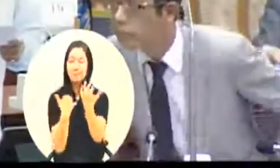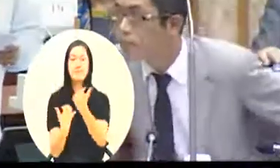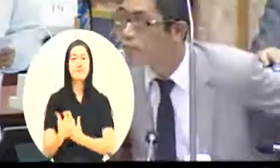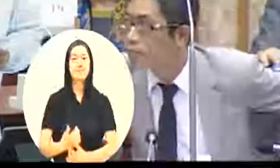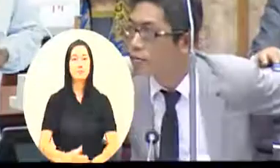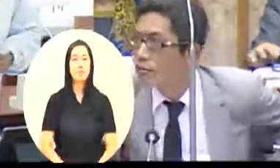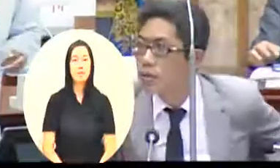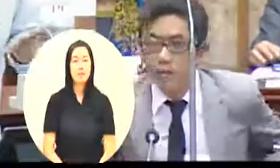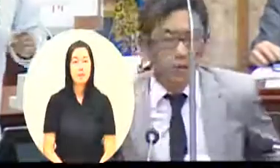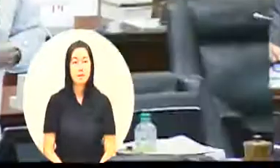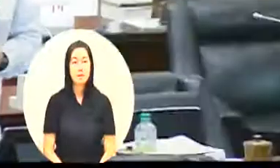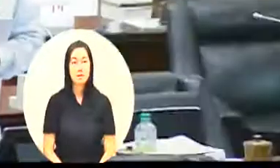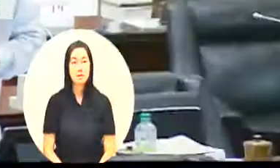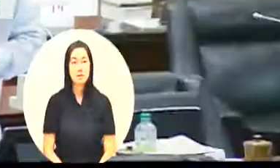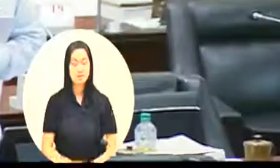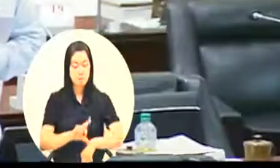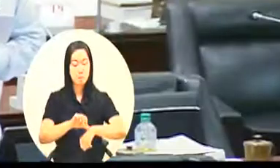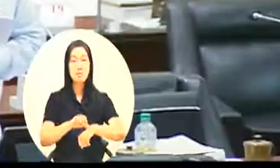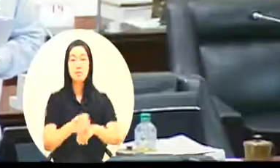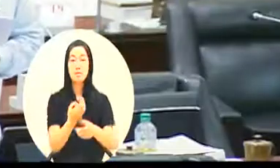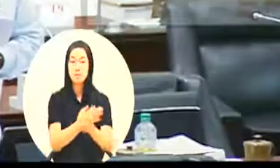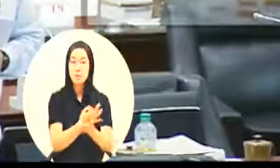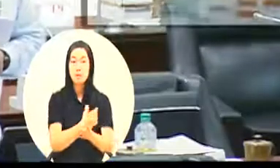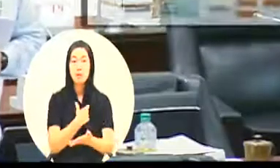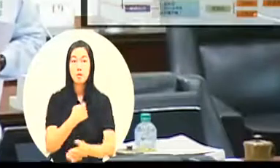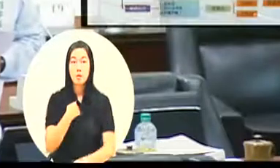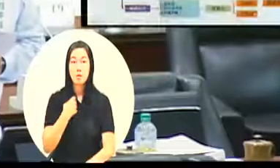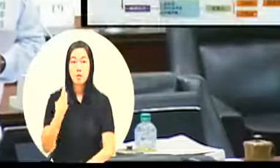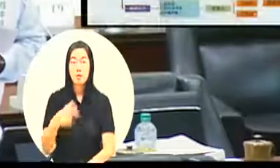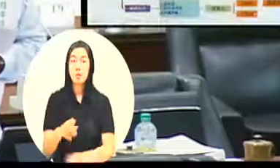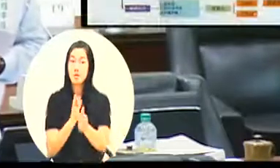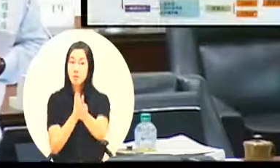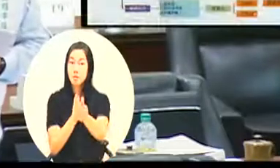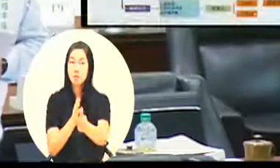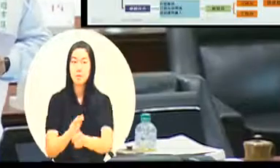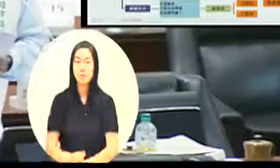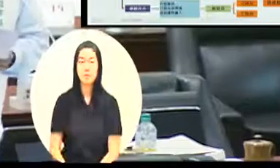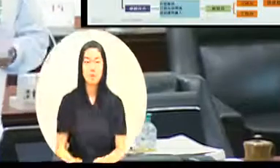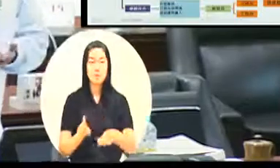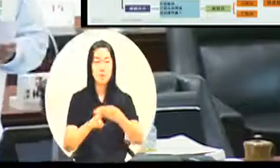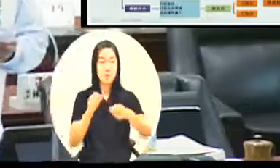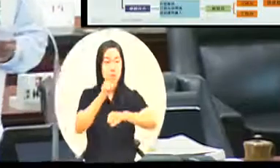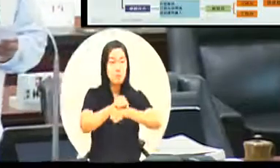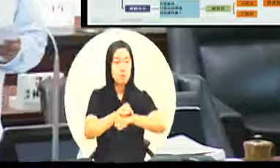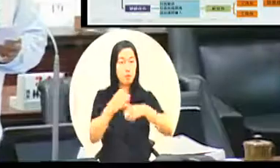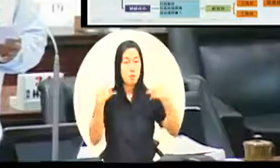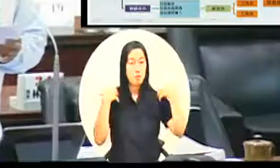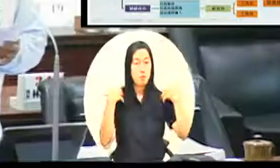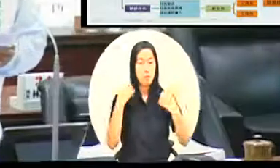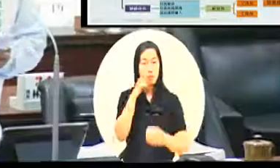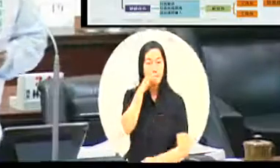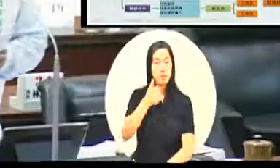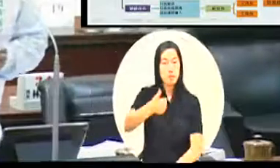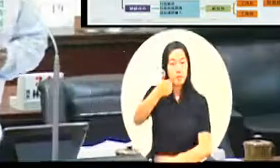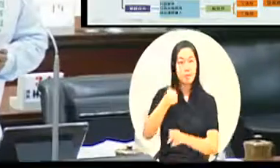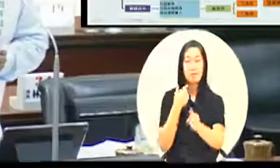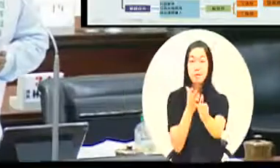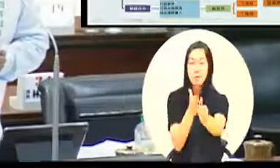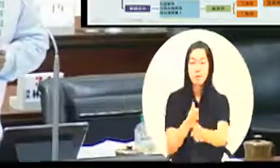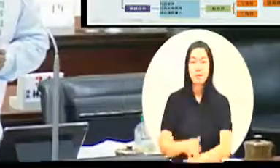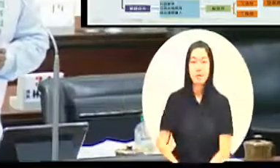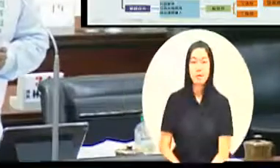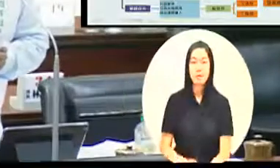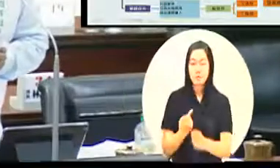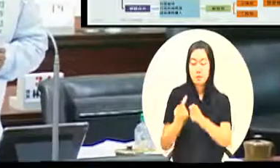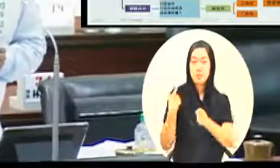坐。好，因为时间关系，我最后几个问题可能要请教主办的交通局的陈局长。那我想从去